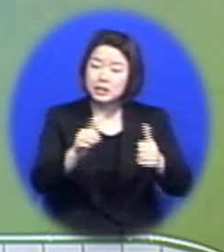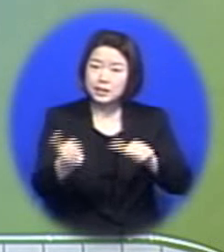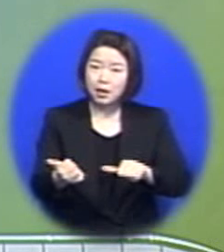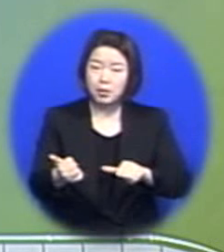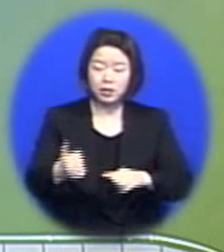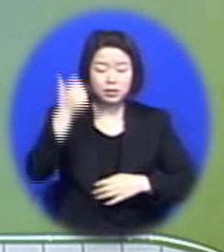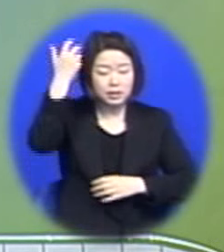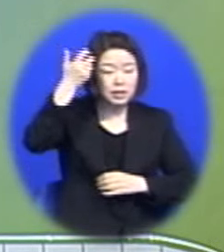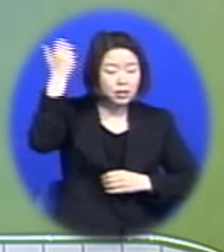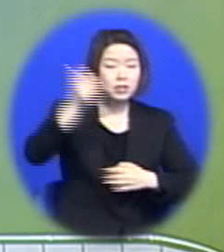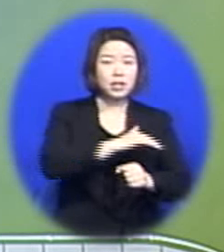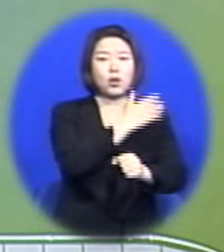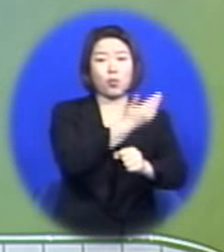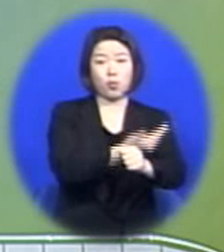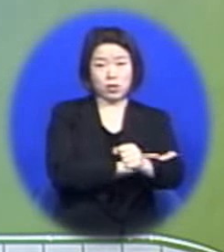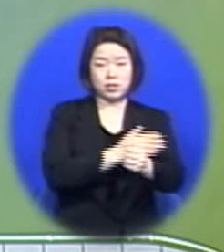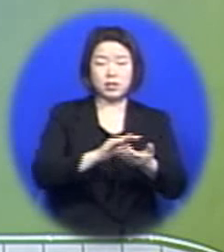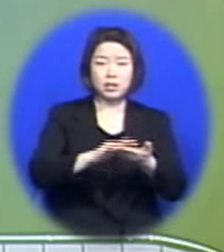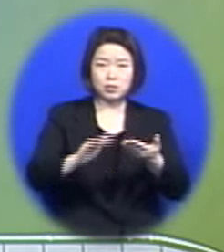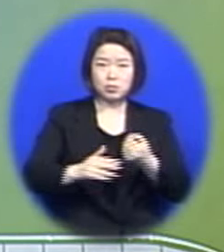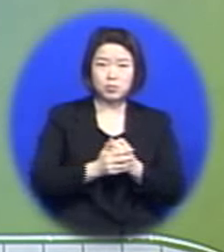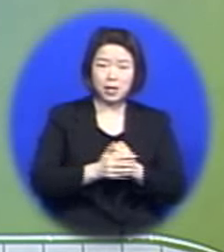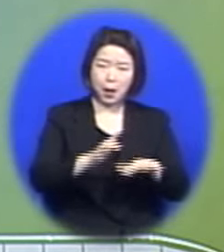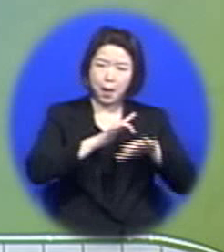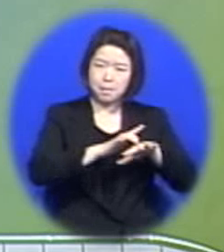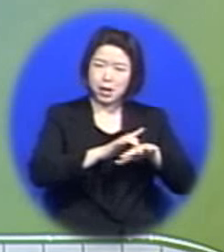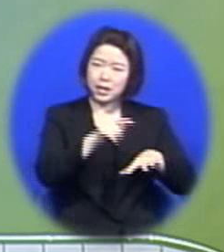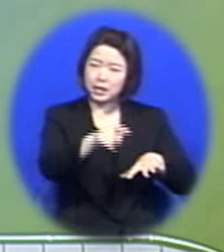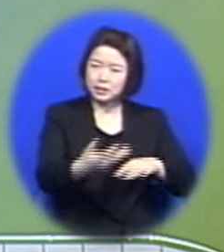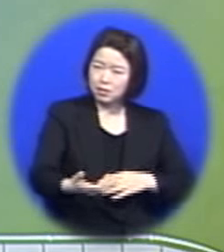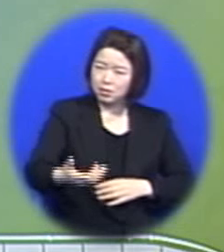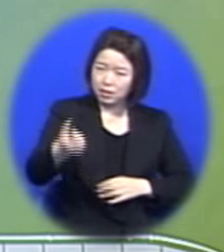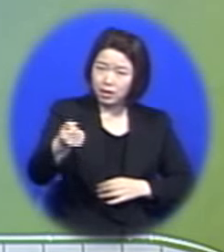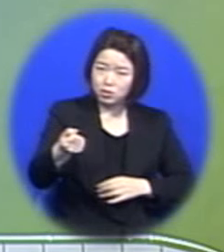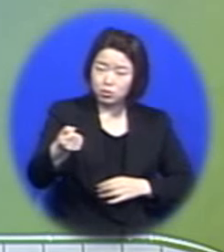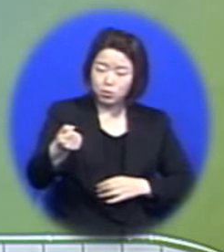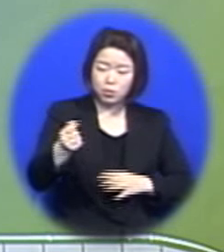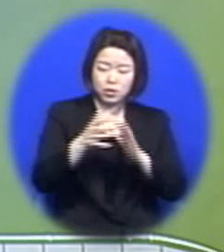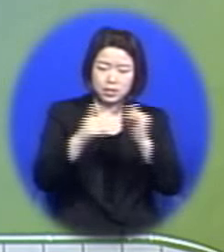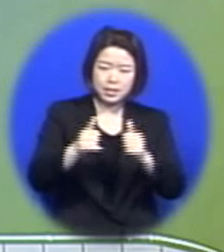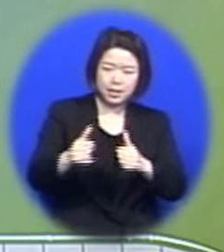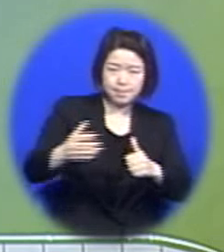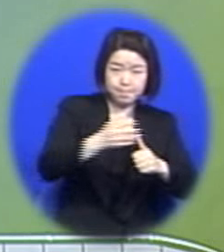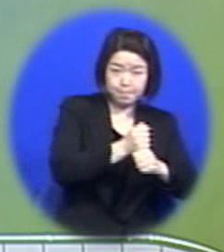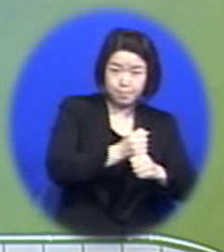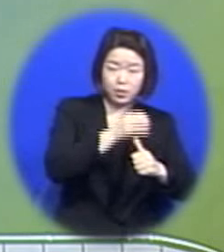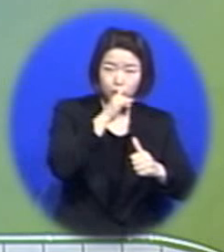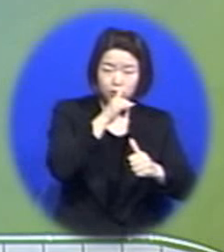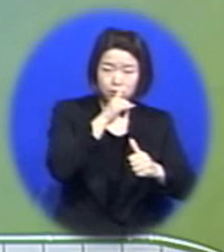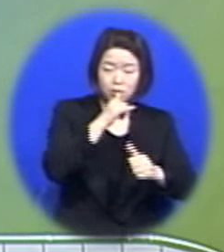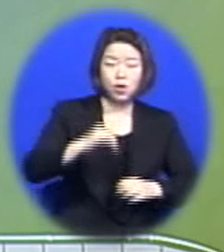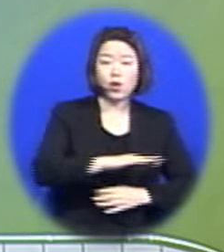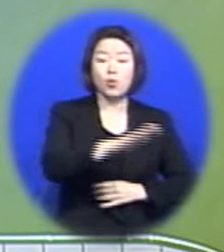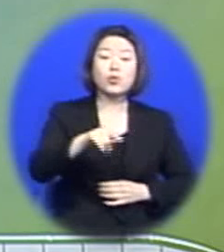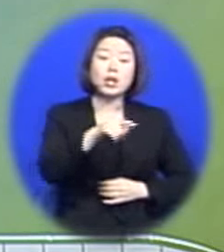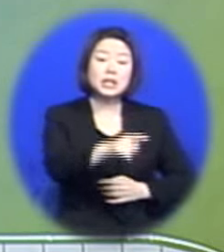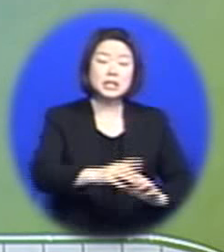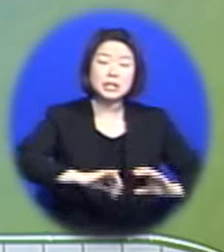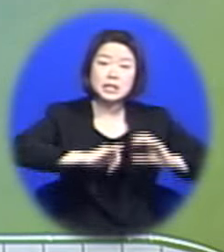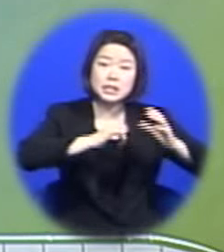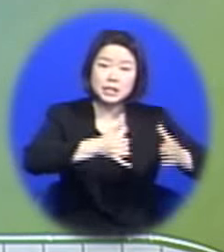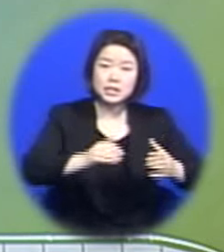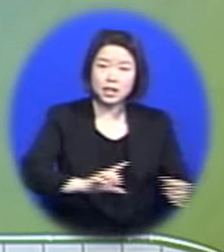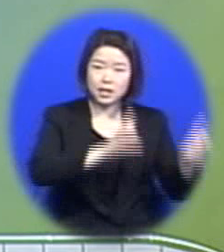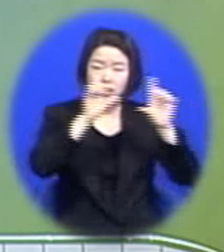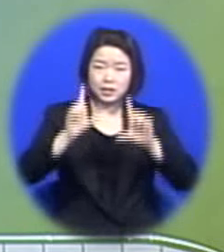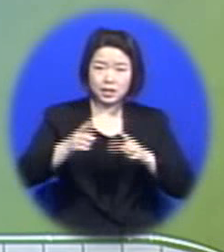영적인 권세입니다. 마귀가 그것을 가지고 사람을 묶는 거죠. 우리가 이 세상에 사는 동안에 겪는